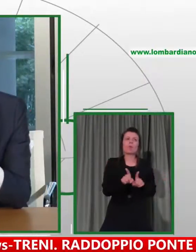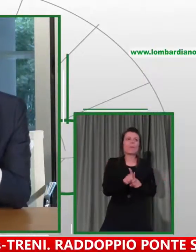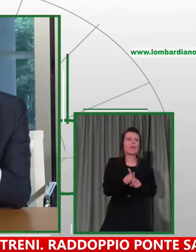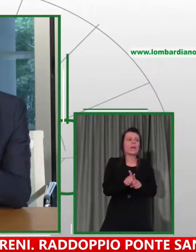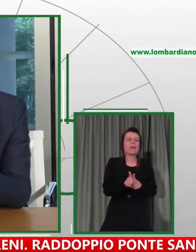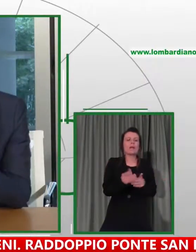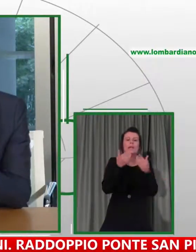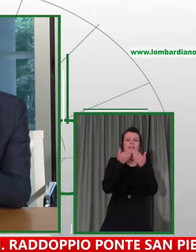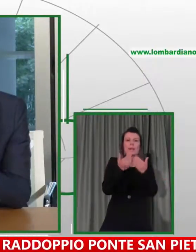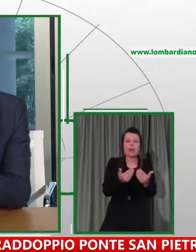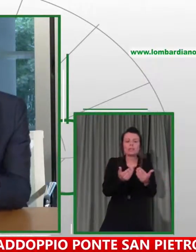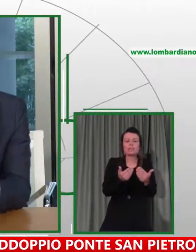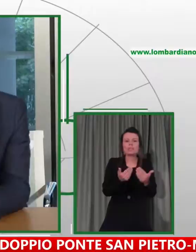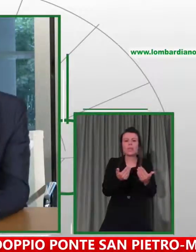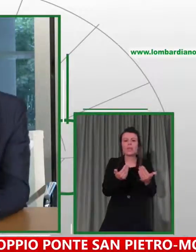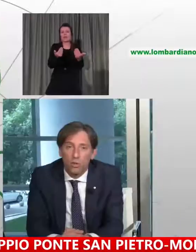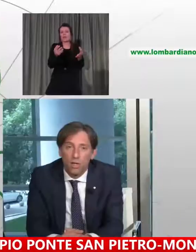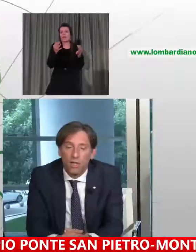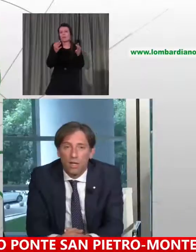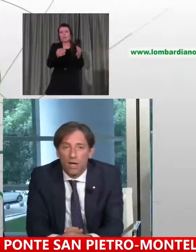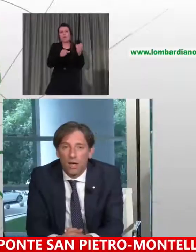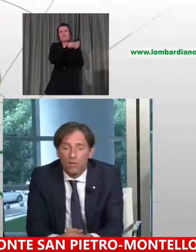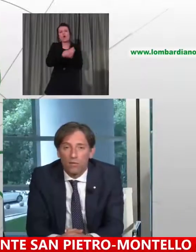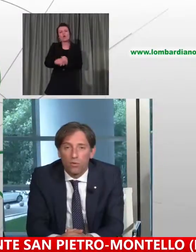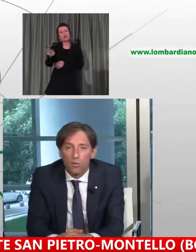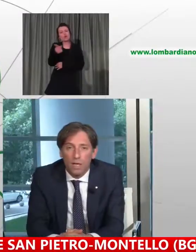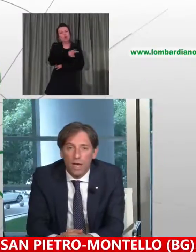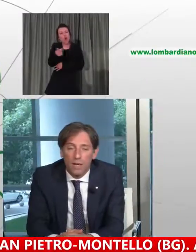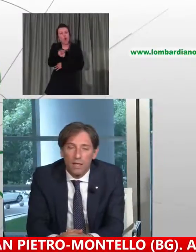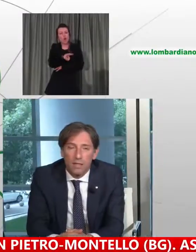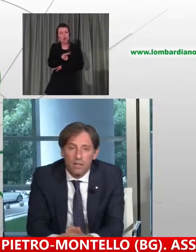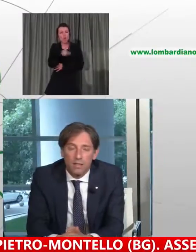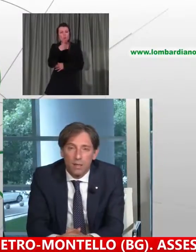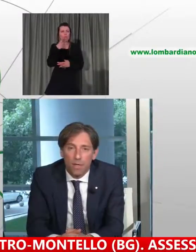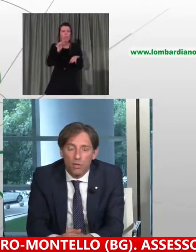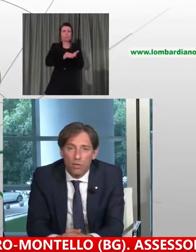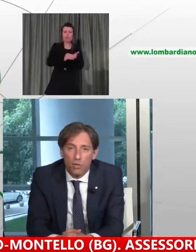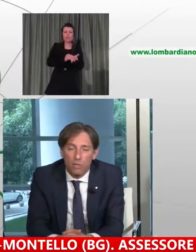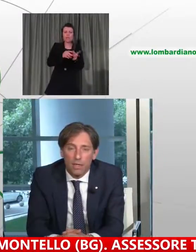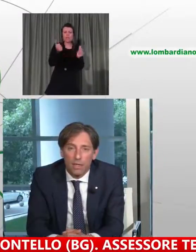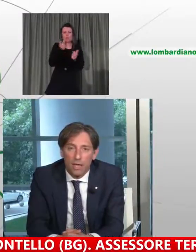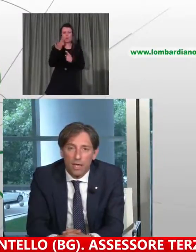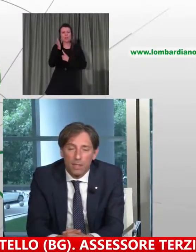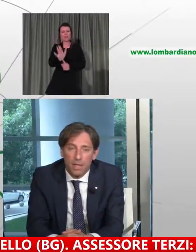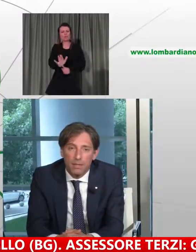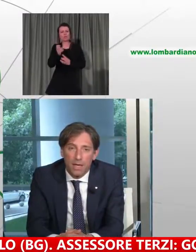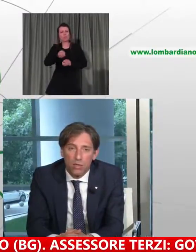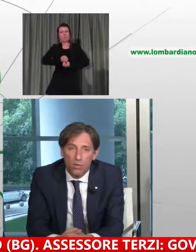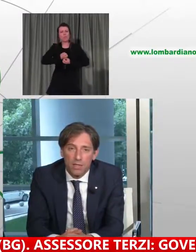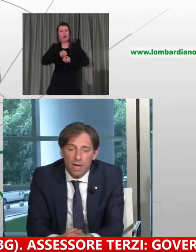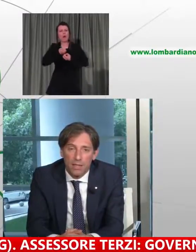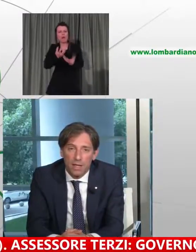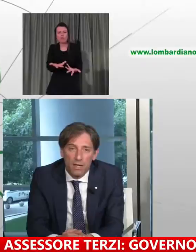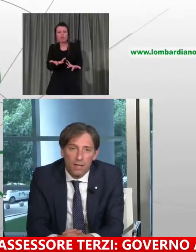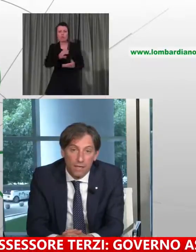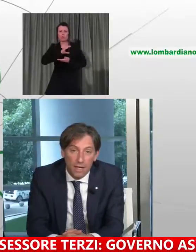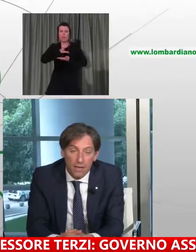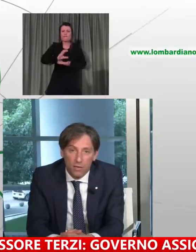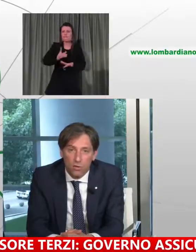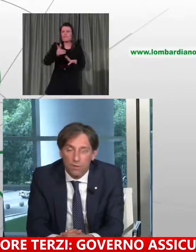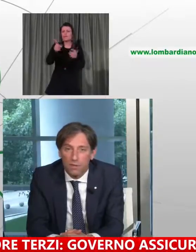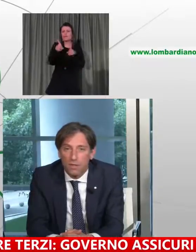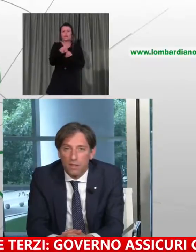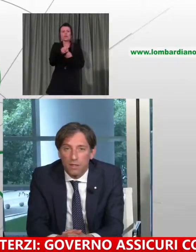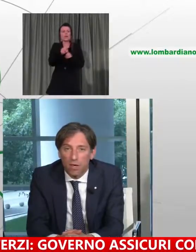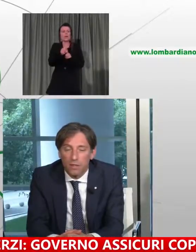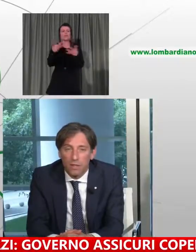grande prova di altruismo che queste due fondazioni hanno voluto dare insieme a Regione Lombardia per andare sulla strada vera